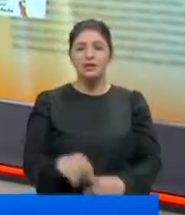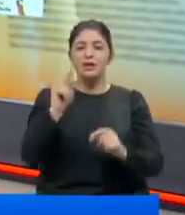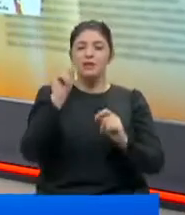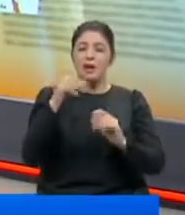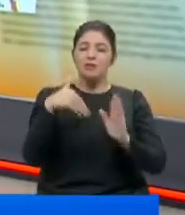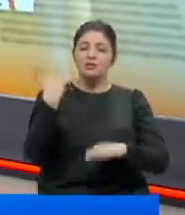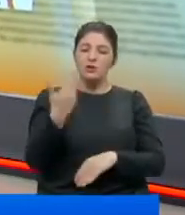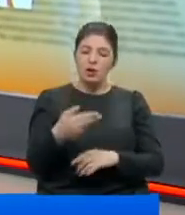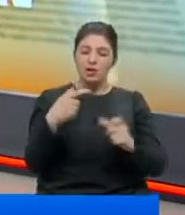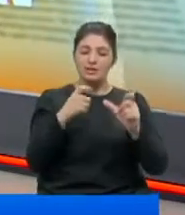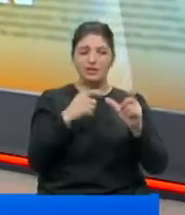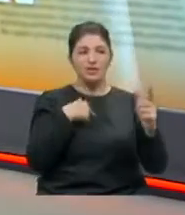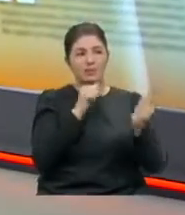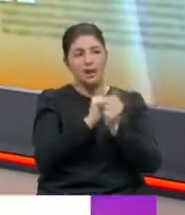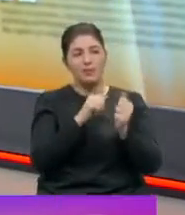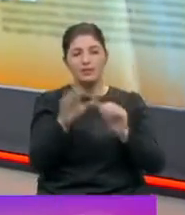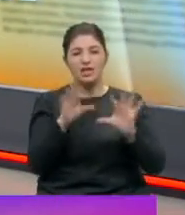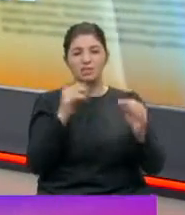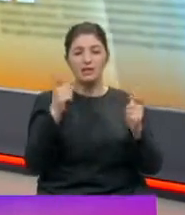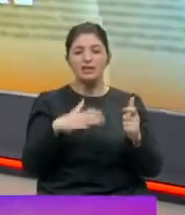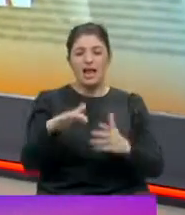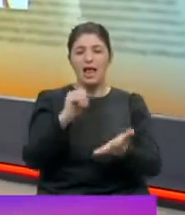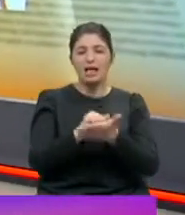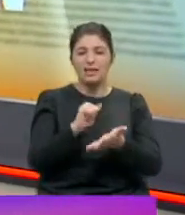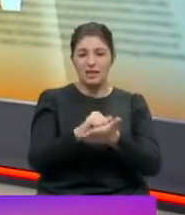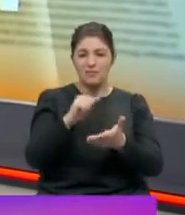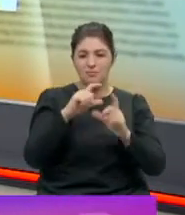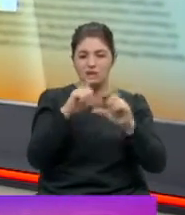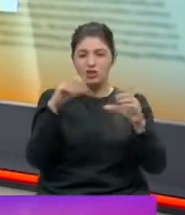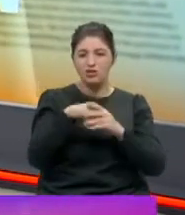Biraz sonra Savaş Yıldız'la birlikte seçtiğimiz yerel gazete manşetlerinde